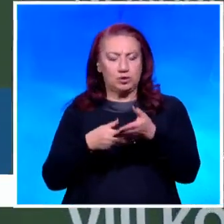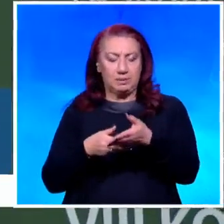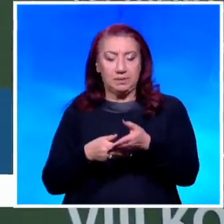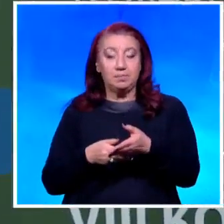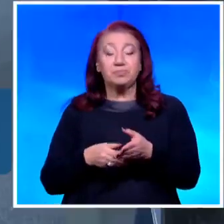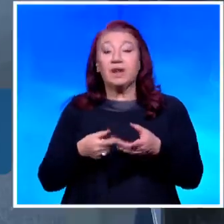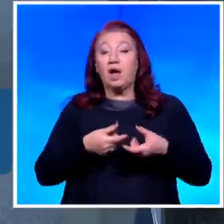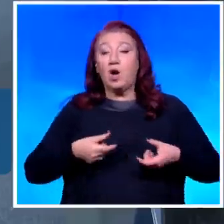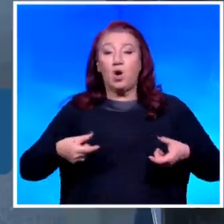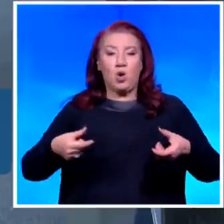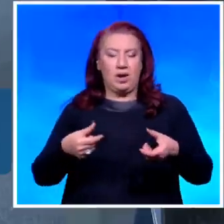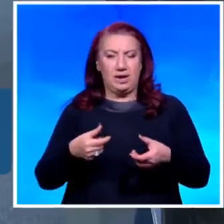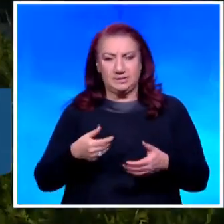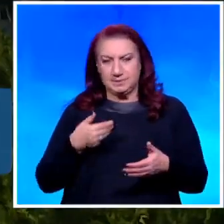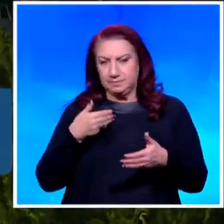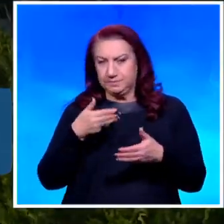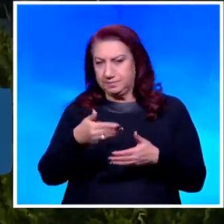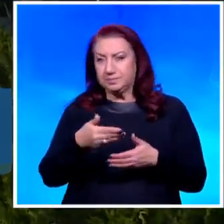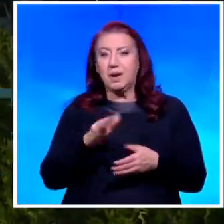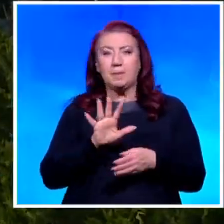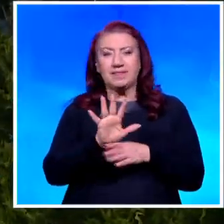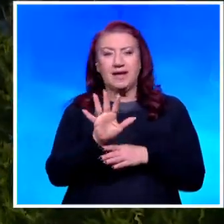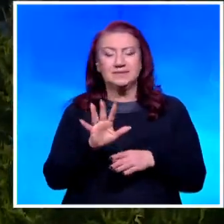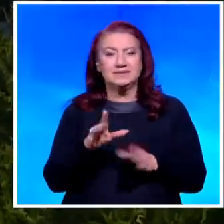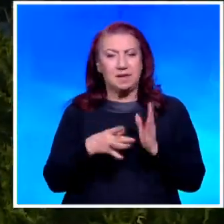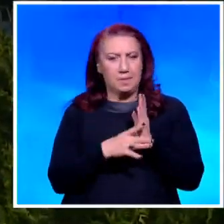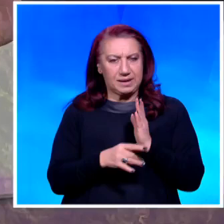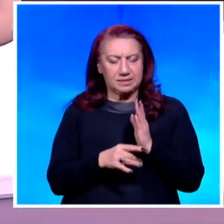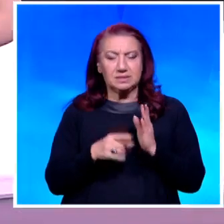за президент се приемат до края на февруари.